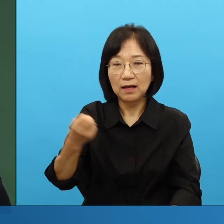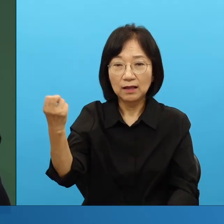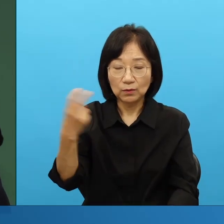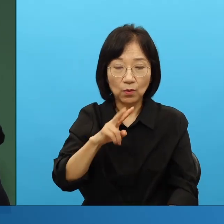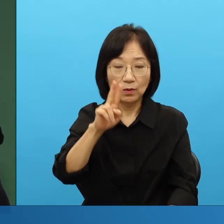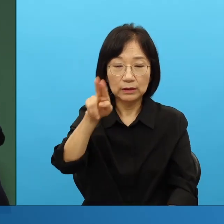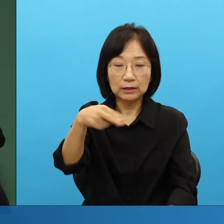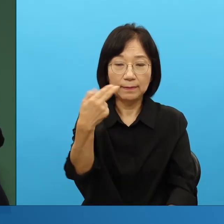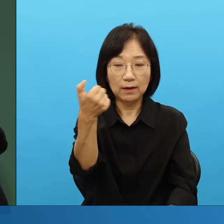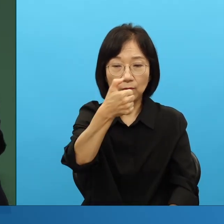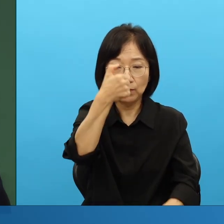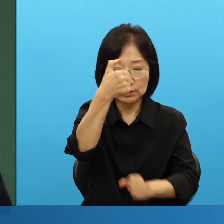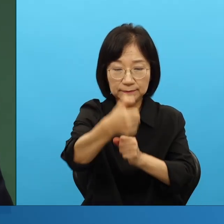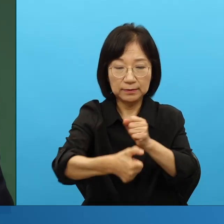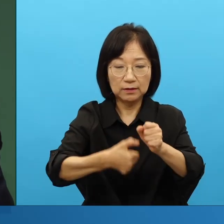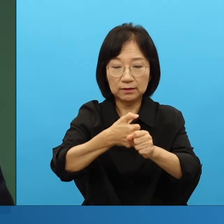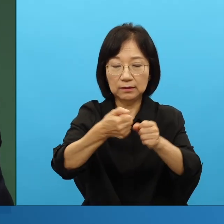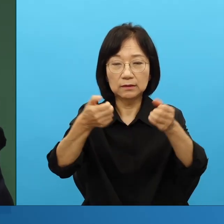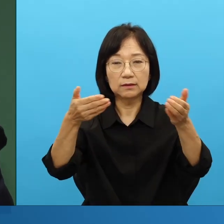250년간